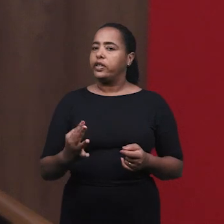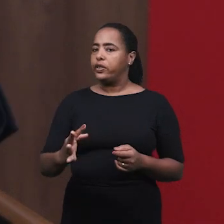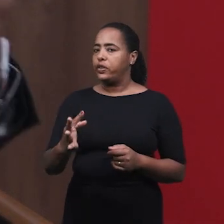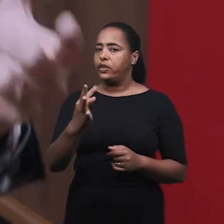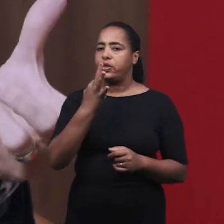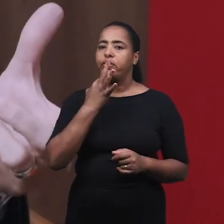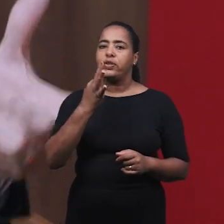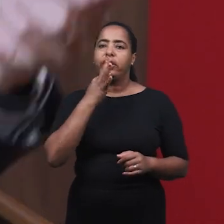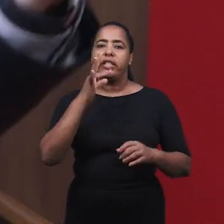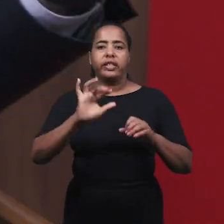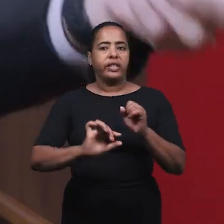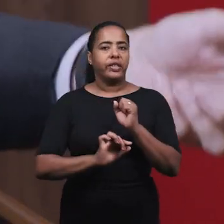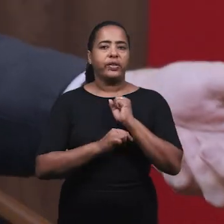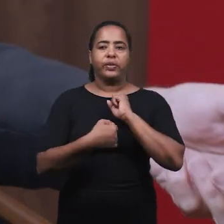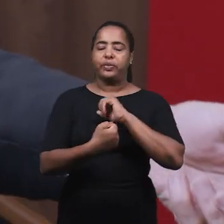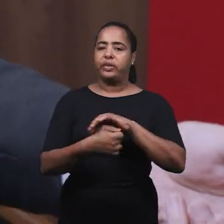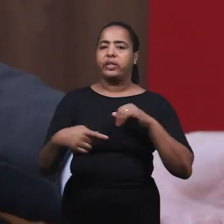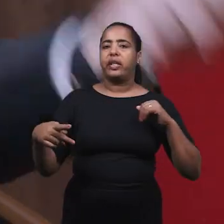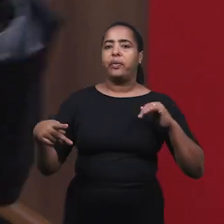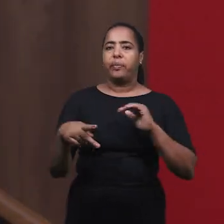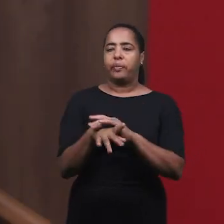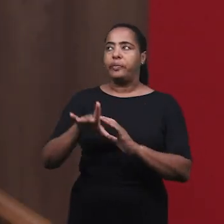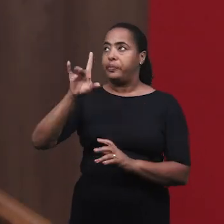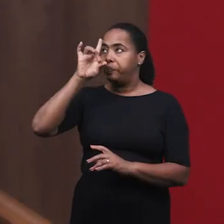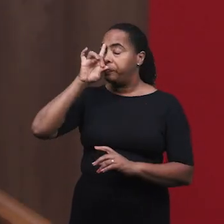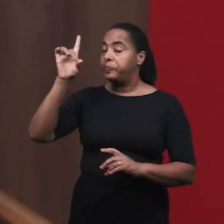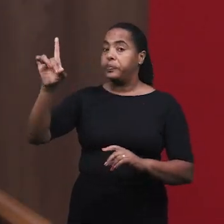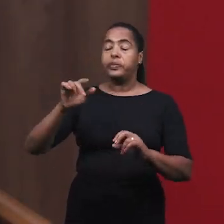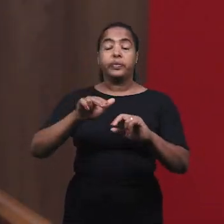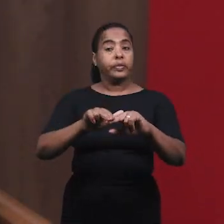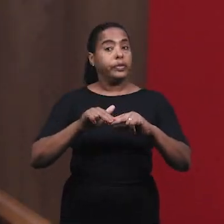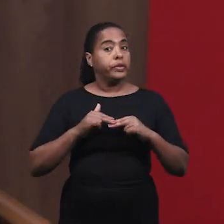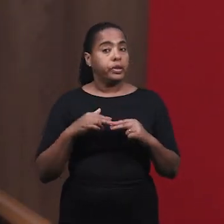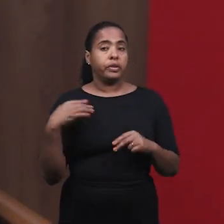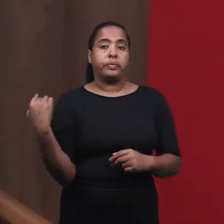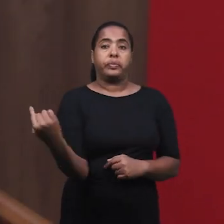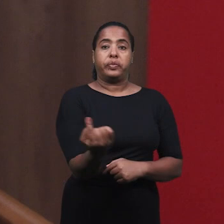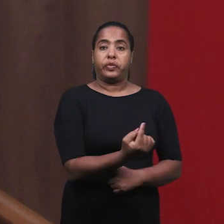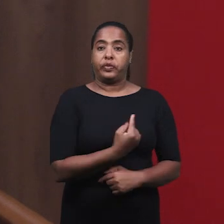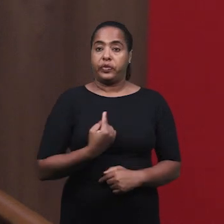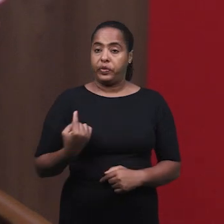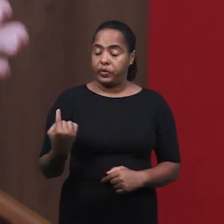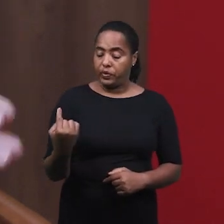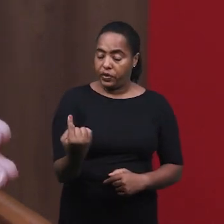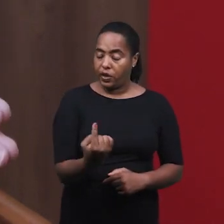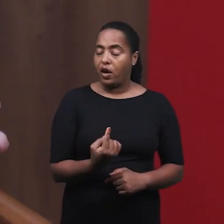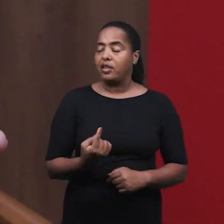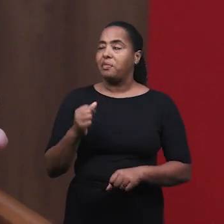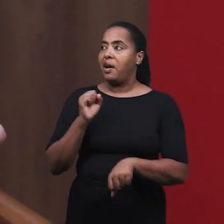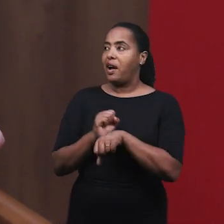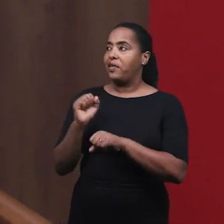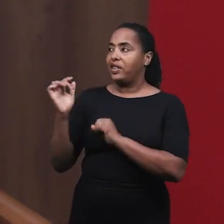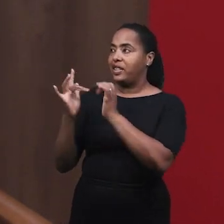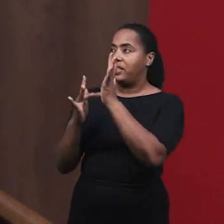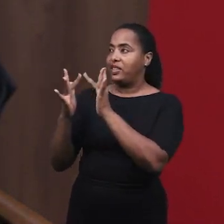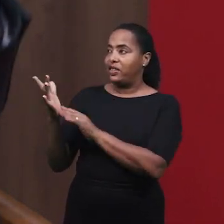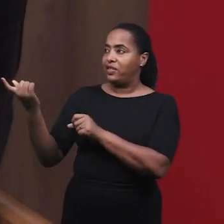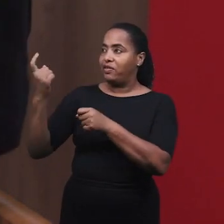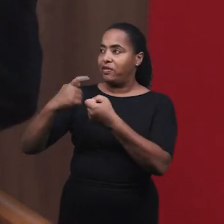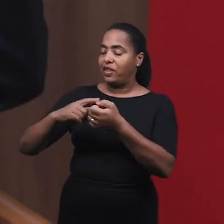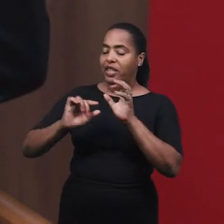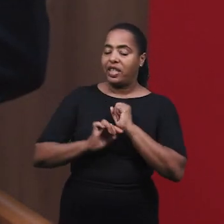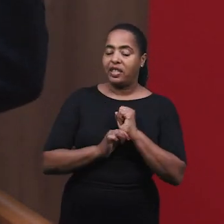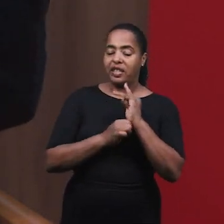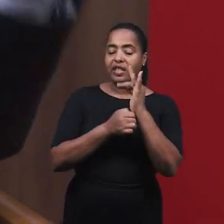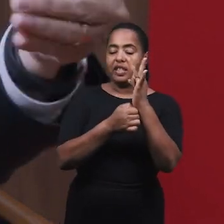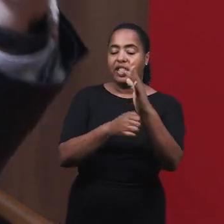Dieu. Et pour cela, tel comme nous avons Jésus qui est aux portes, il se révèle davantage